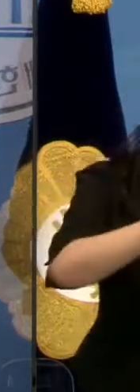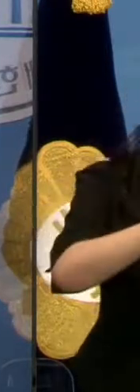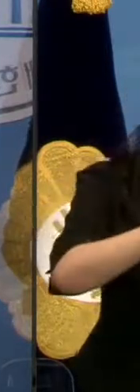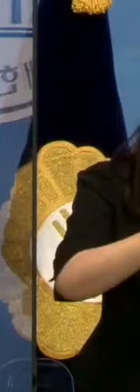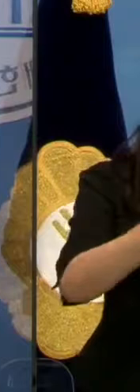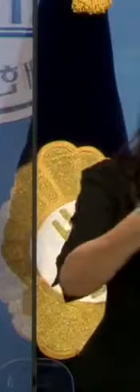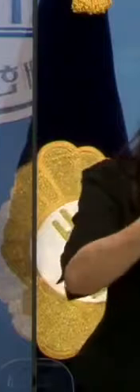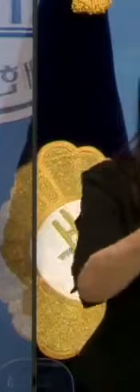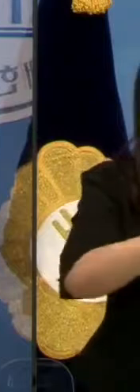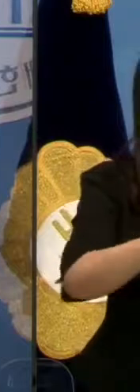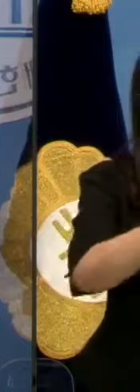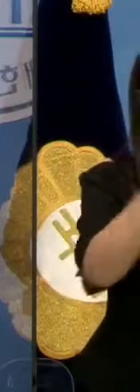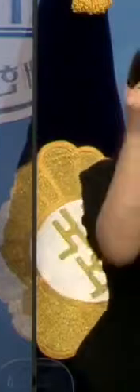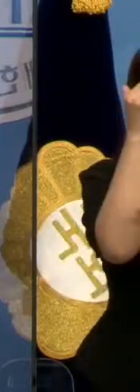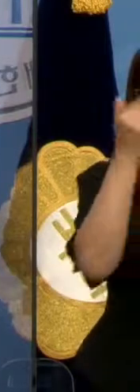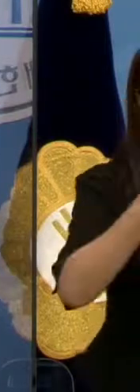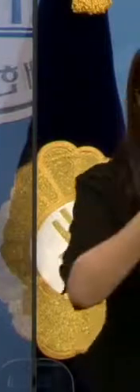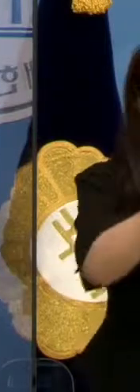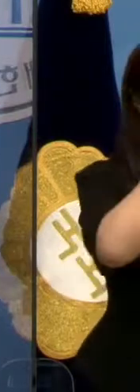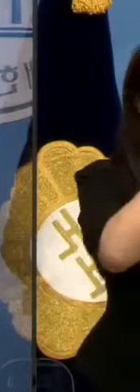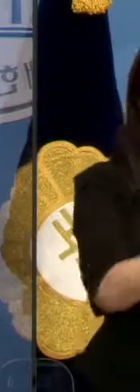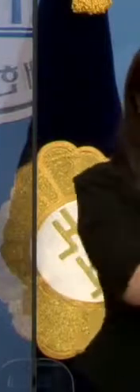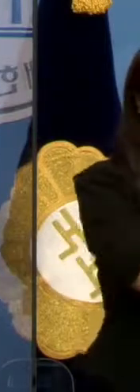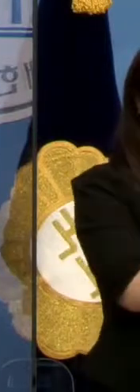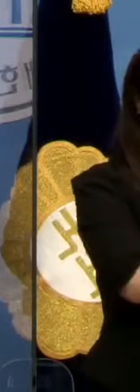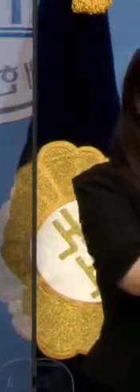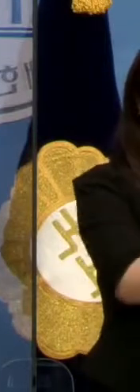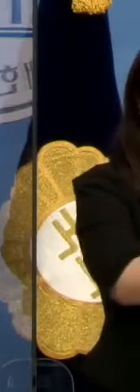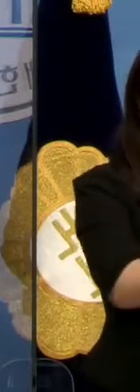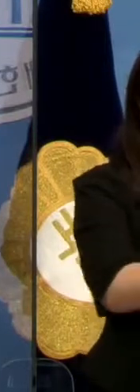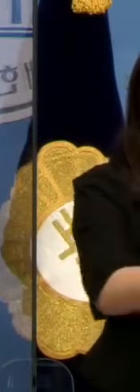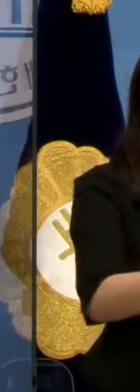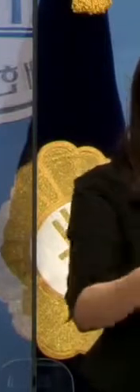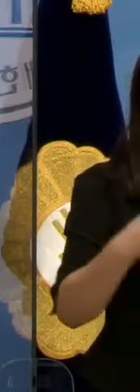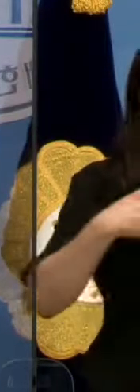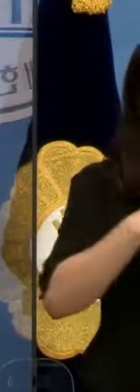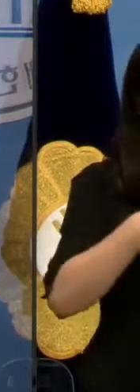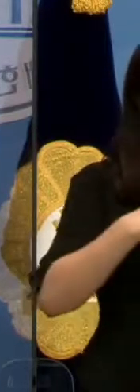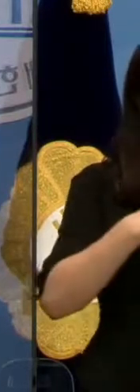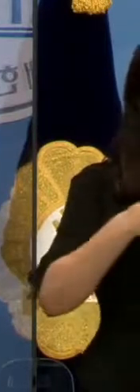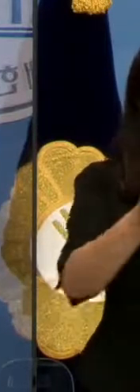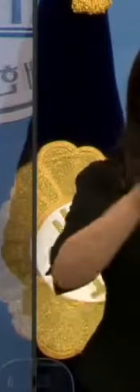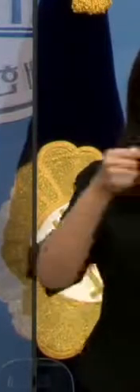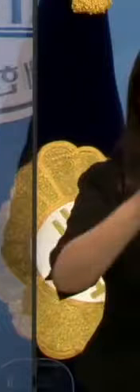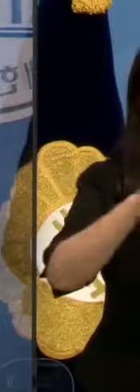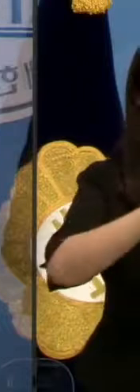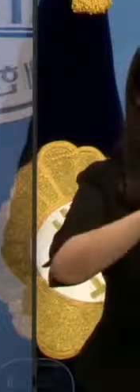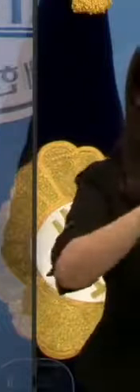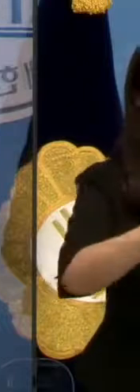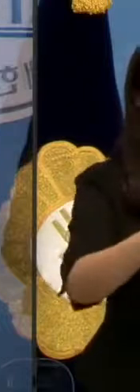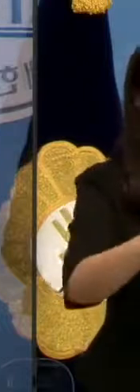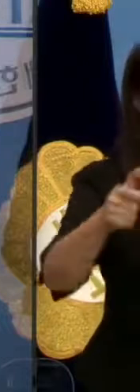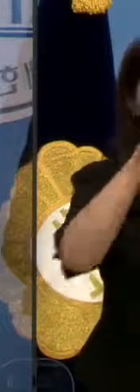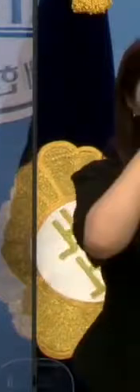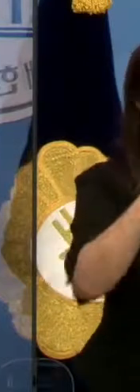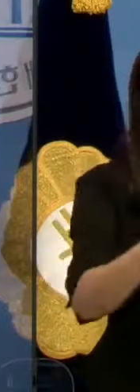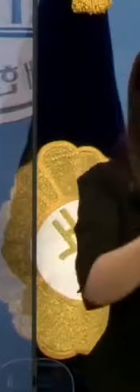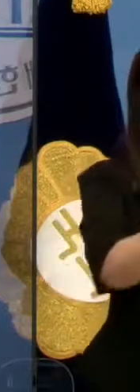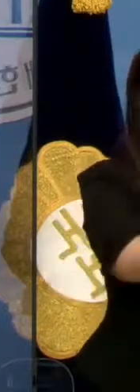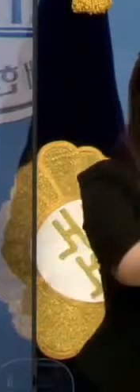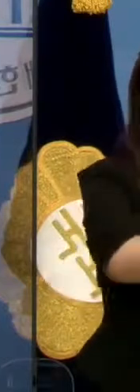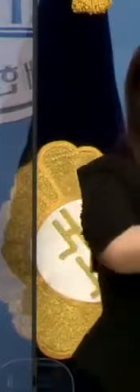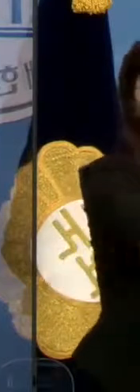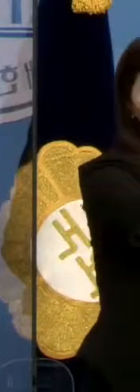제시합니다. 침대 사용, 욕실과 냉장고 등의 설비 규격 증가, 코로나로 인한 생활 양식의 변화